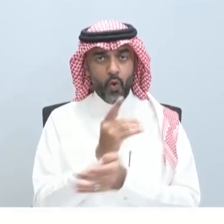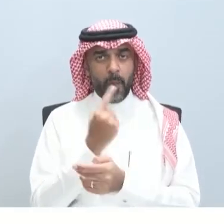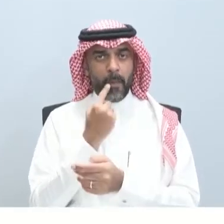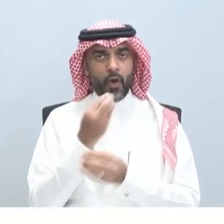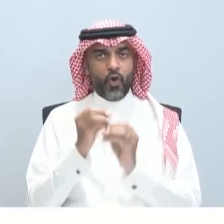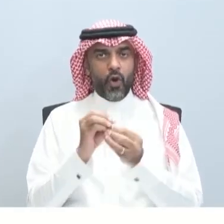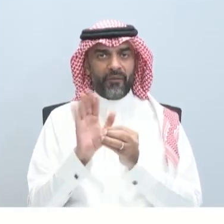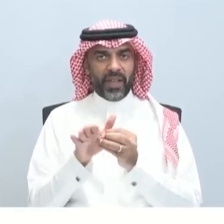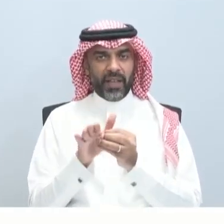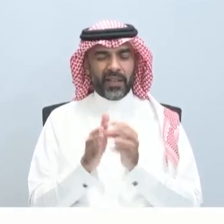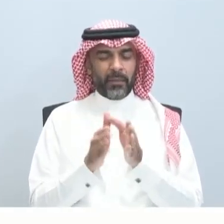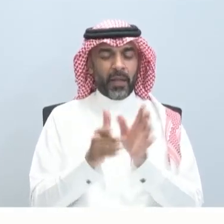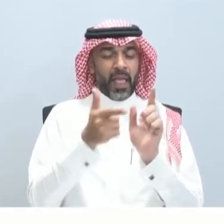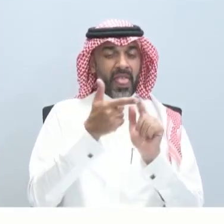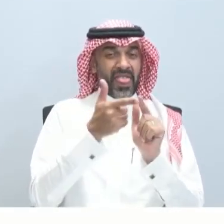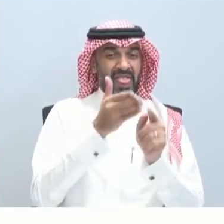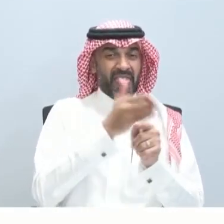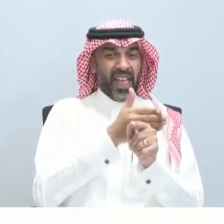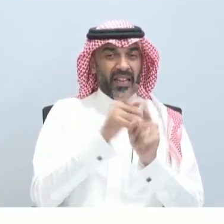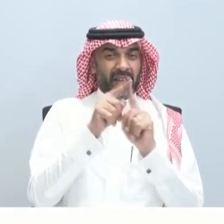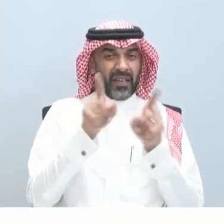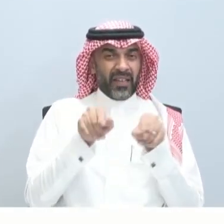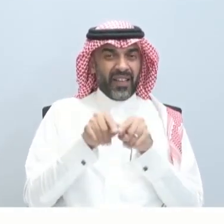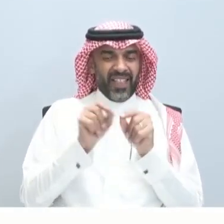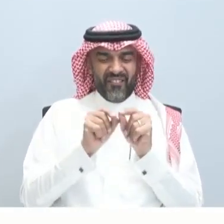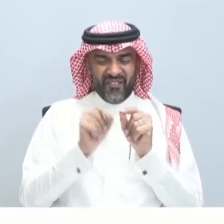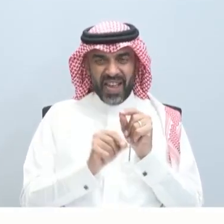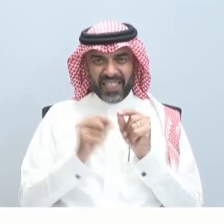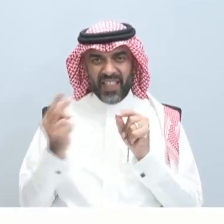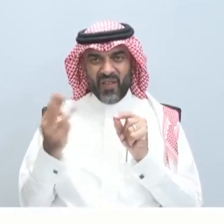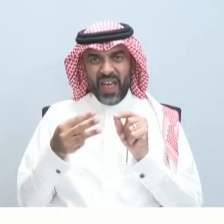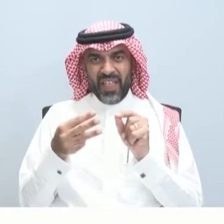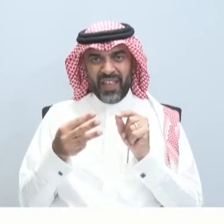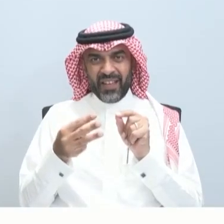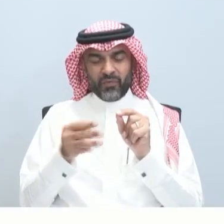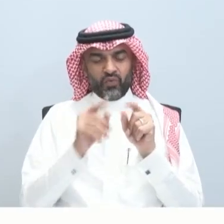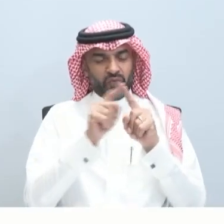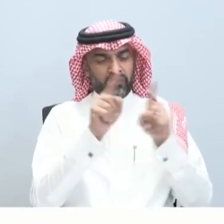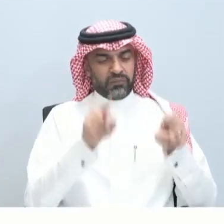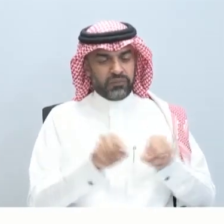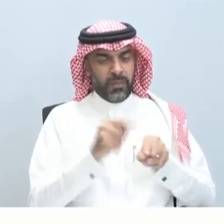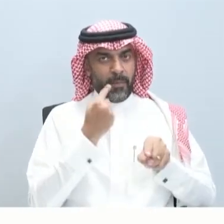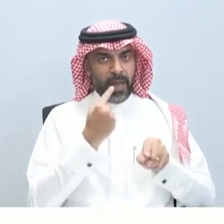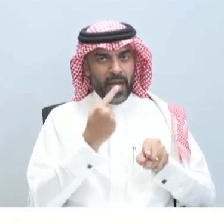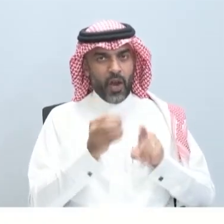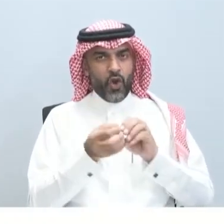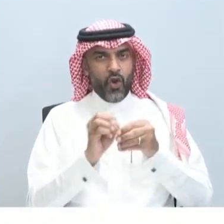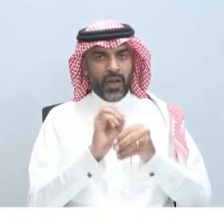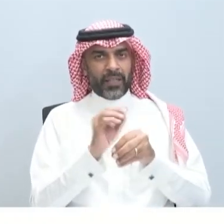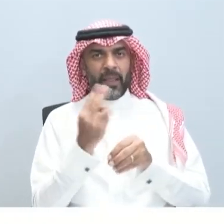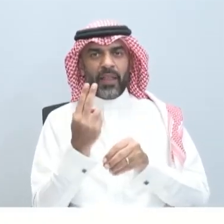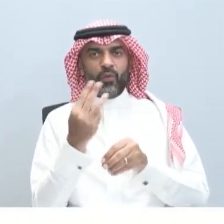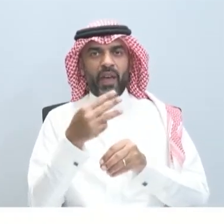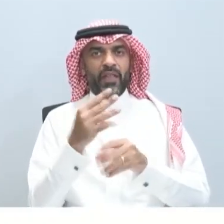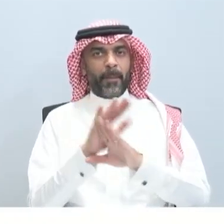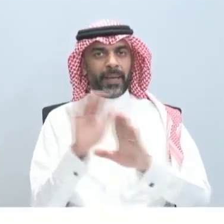32 جزءا من مئه على شبكه اجزاء المئه ساظلل كم 32 يا ابطال